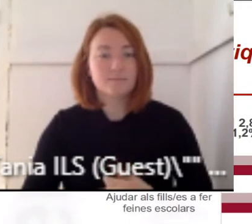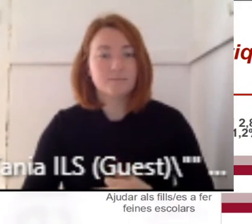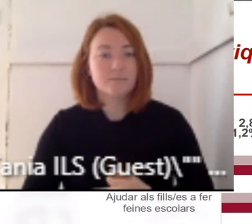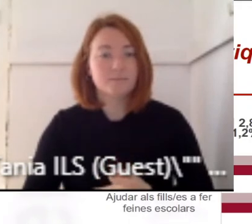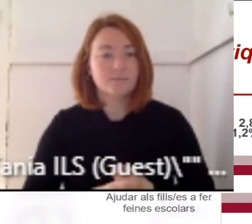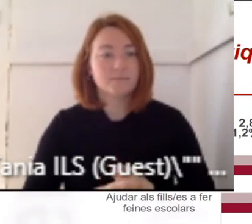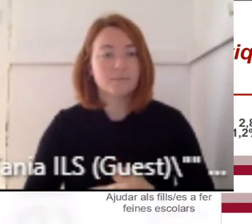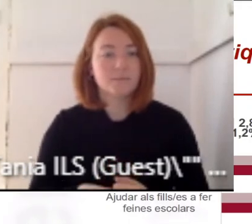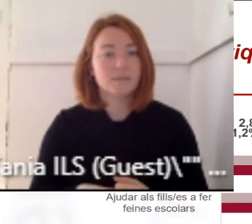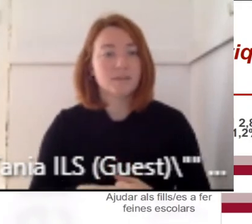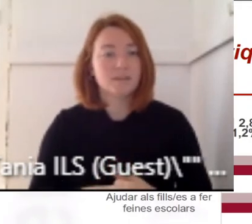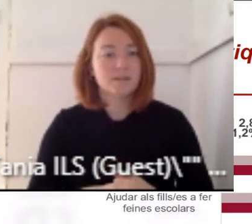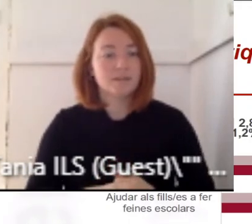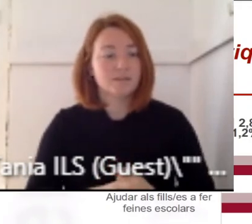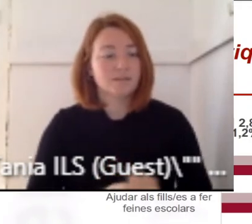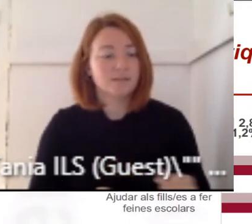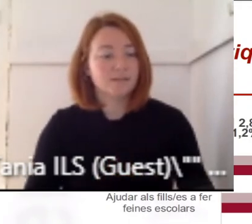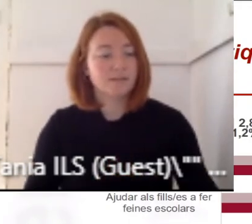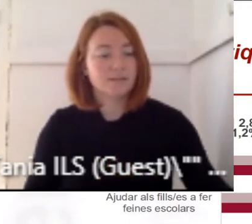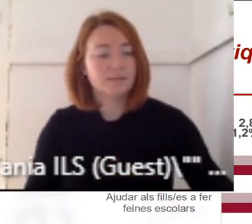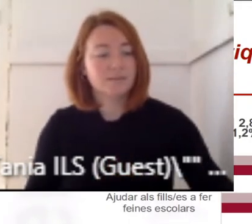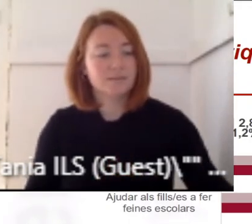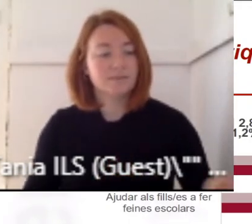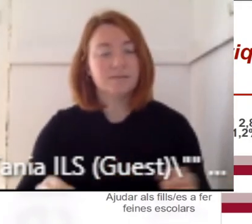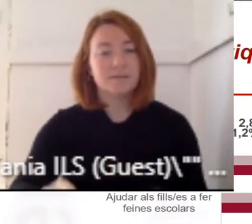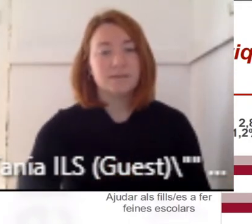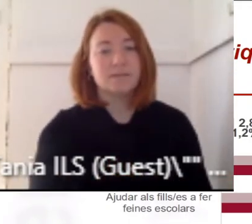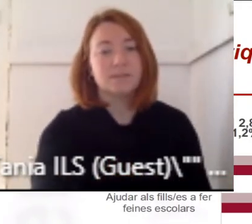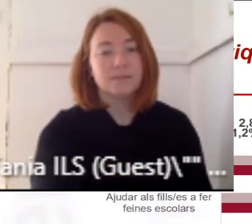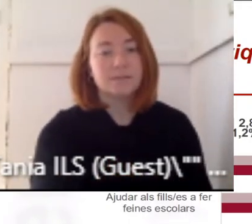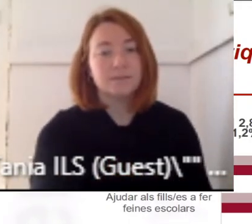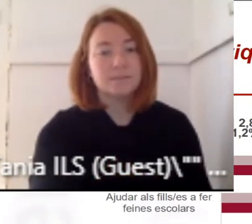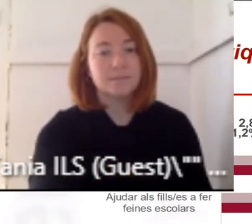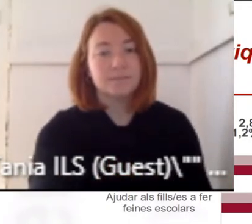11,7%. No? Veiem que si...